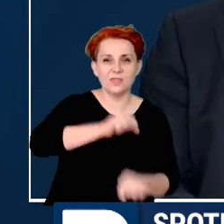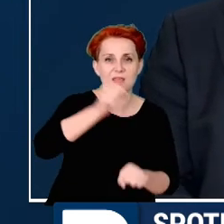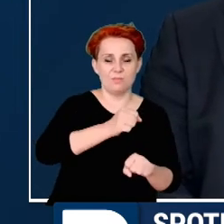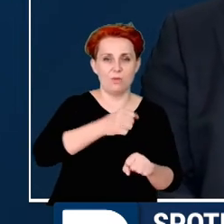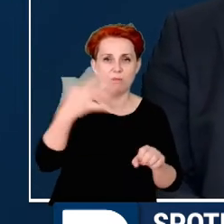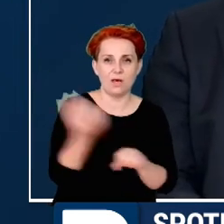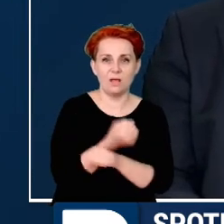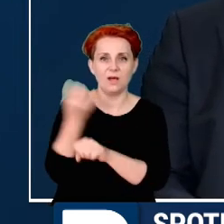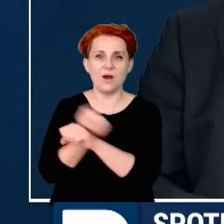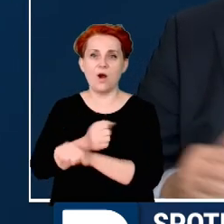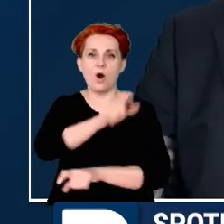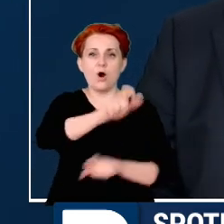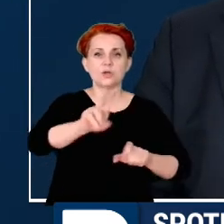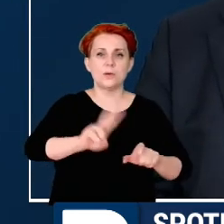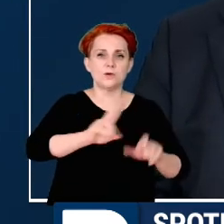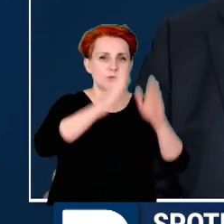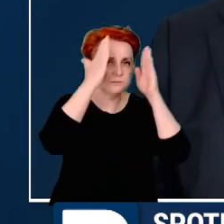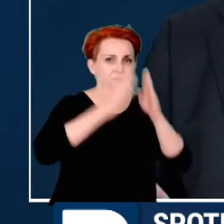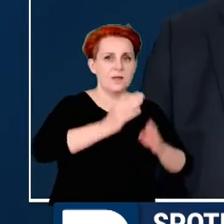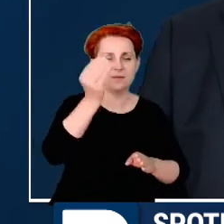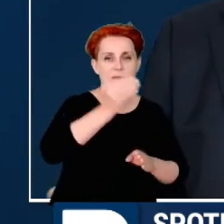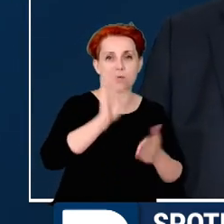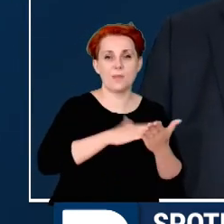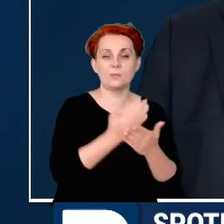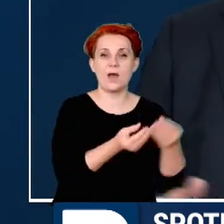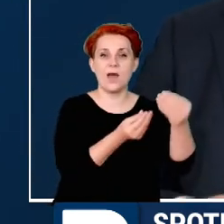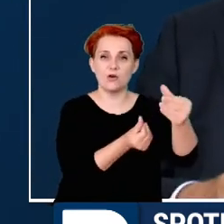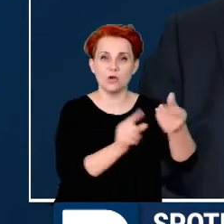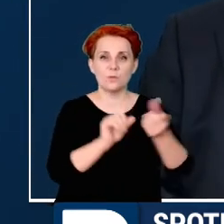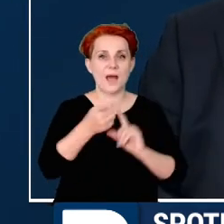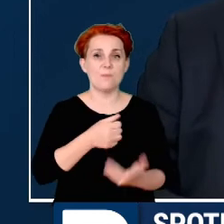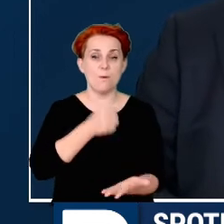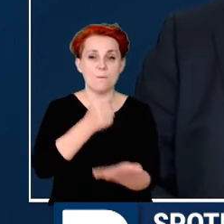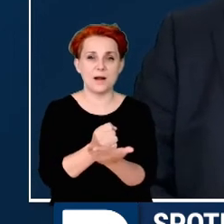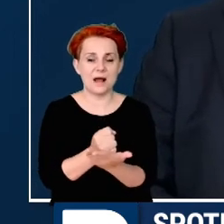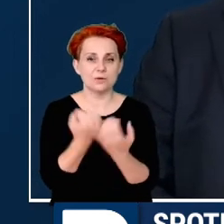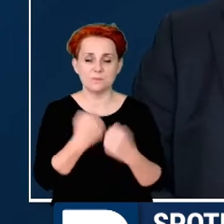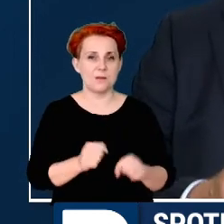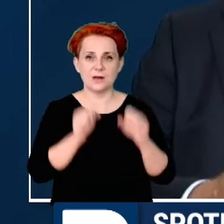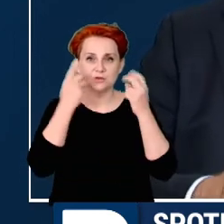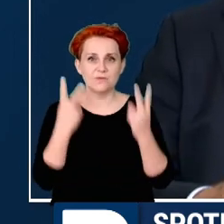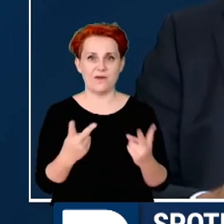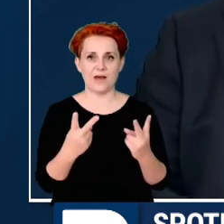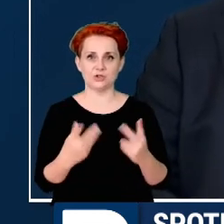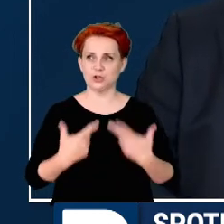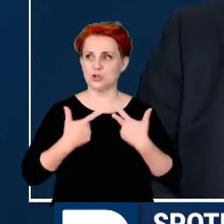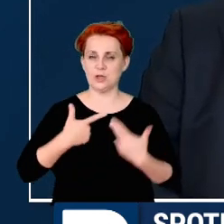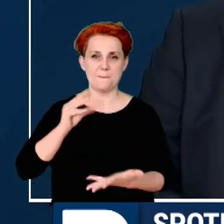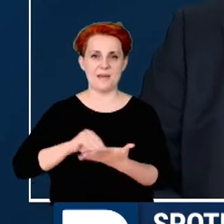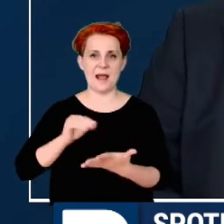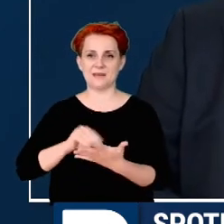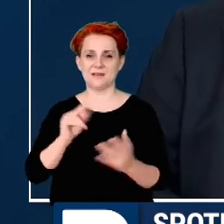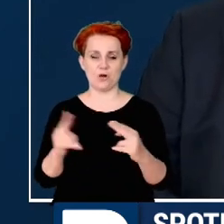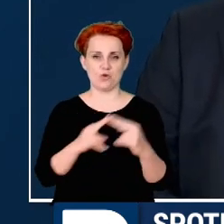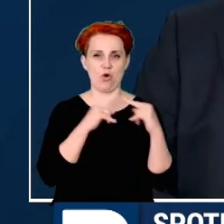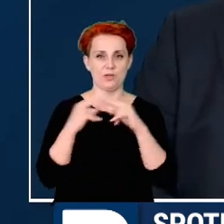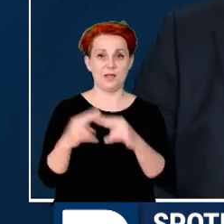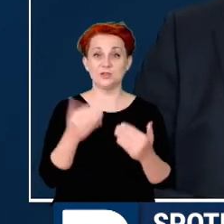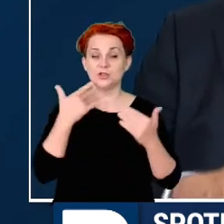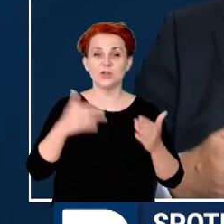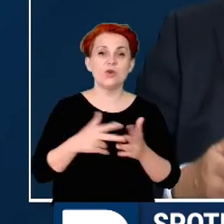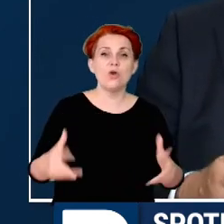się bezpośrednio nauką, a na przykład ekonomią czy prawem, jest niezbędna w wejściu w nową fazę rozwijania